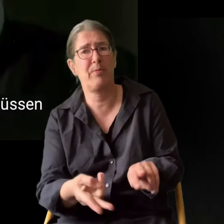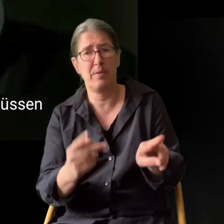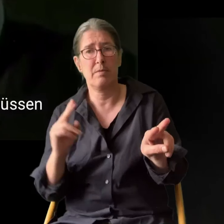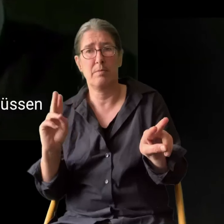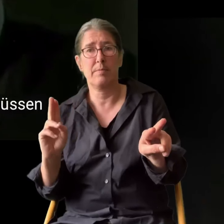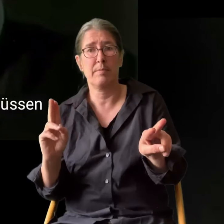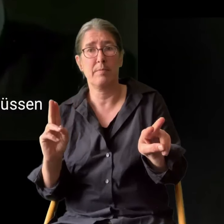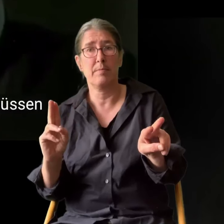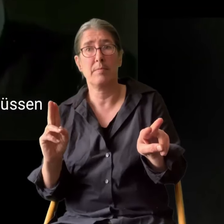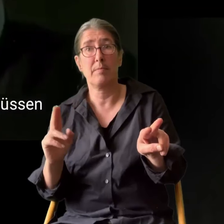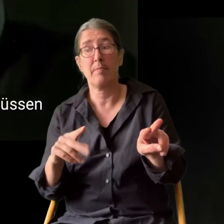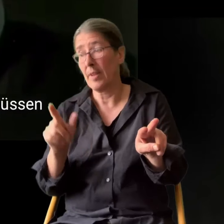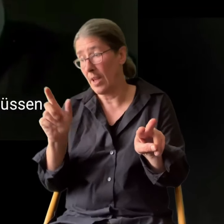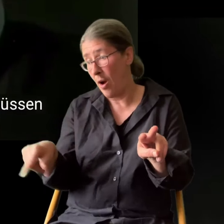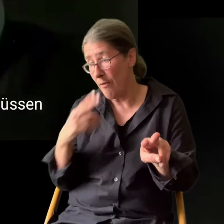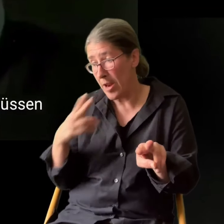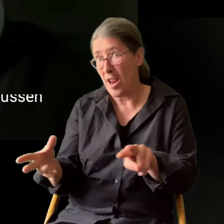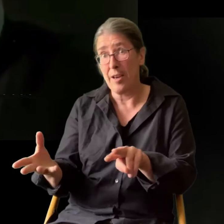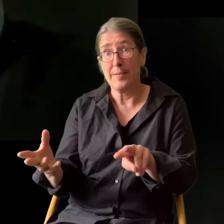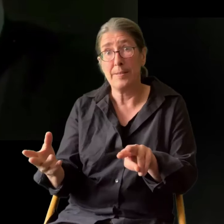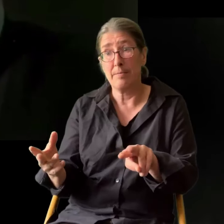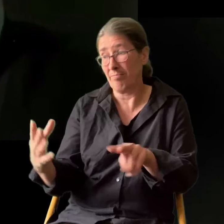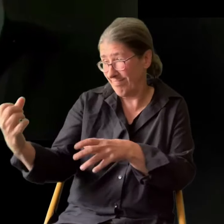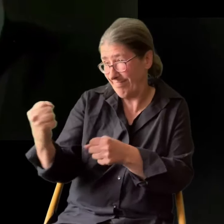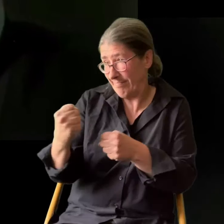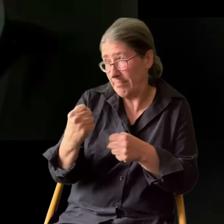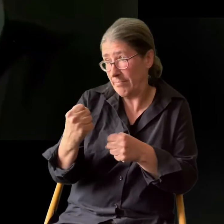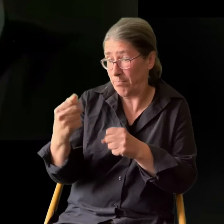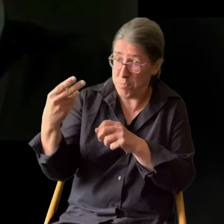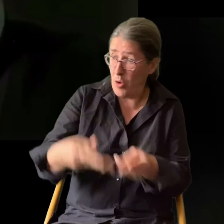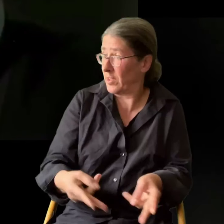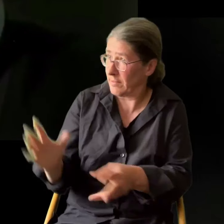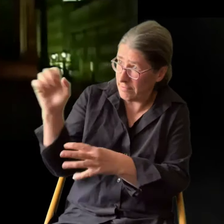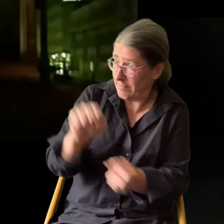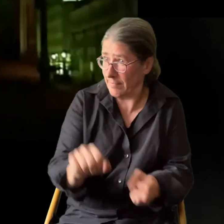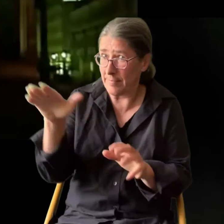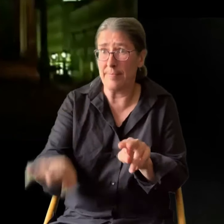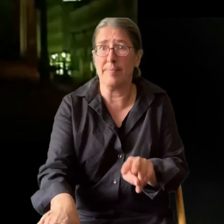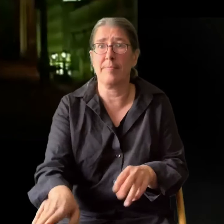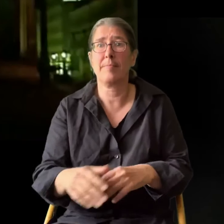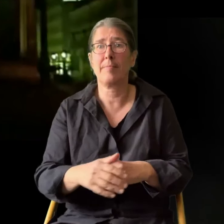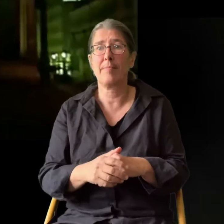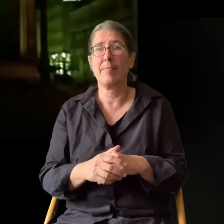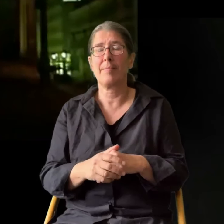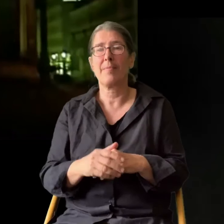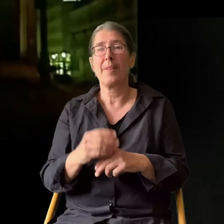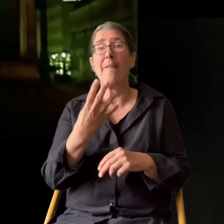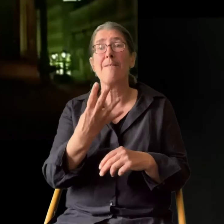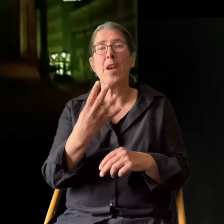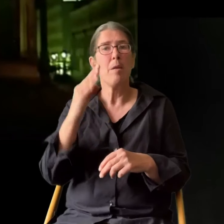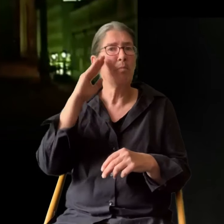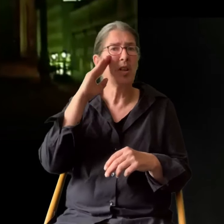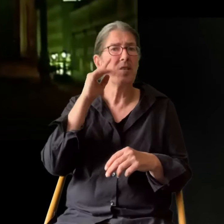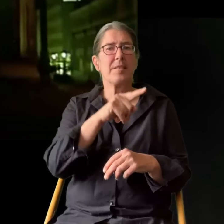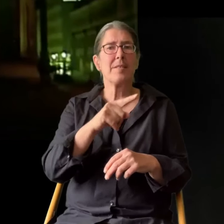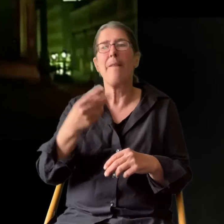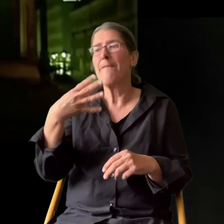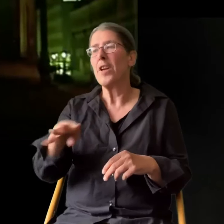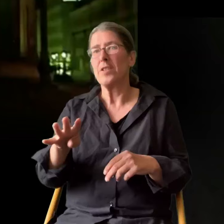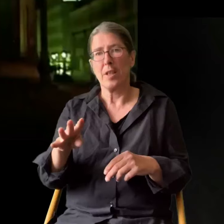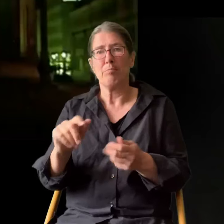und zerrte den Hitler mit sich zu Boden. 4 Polizisten und